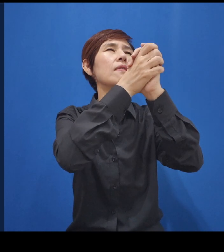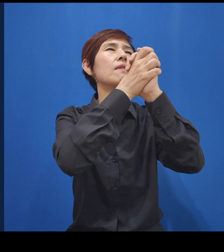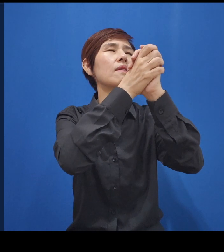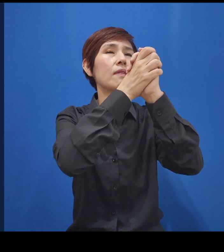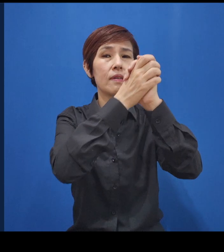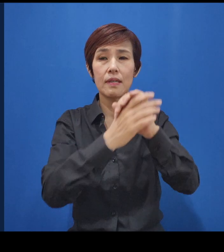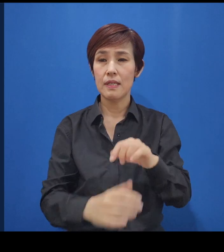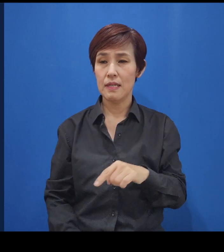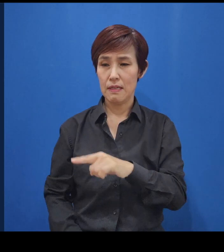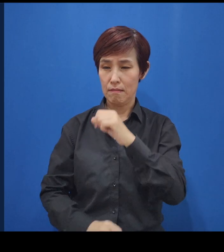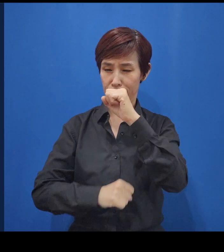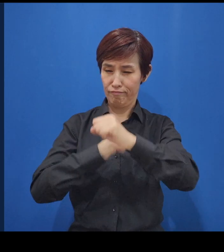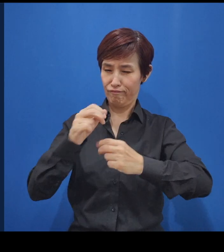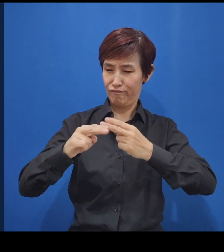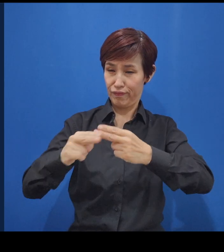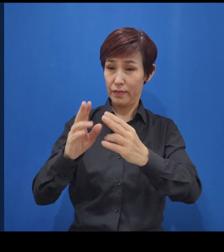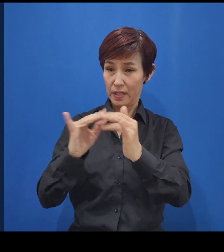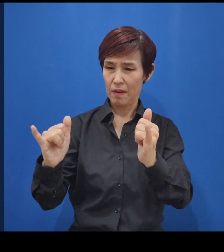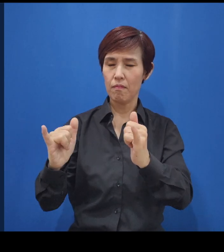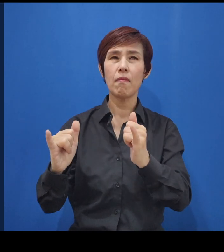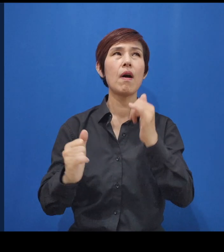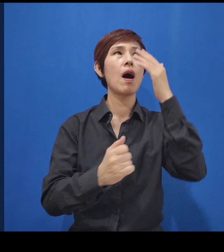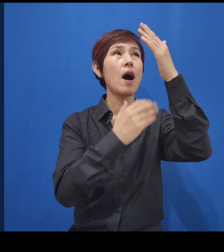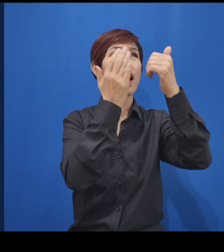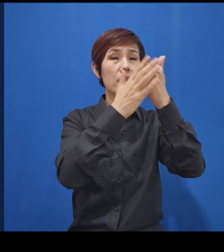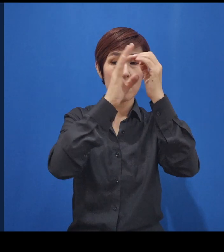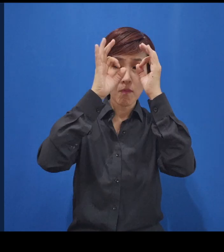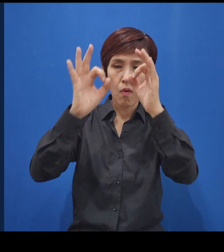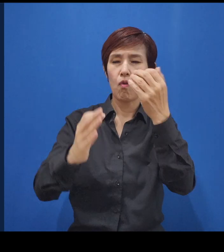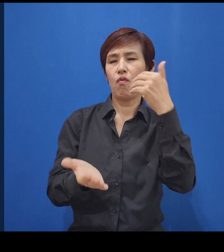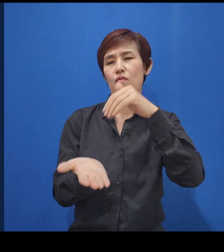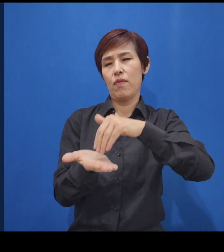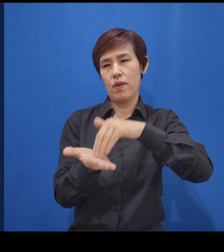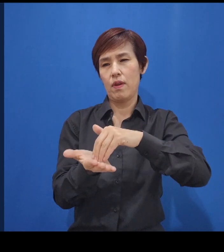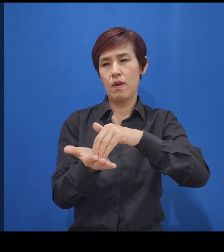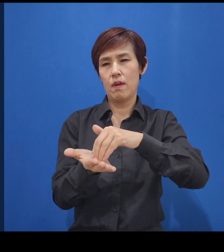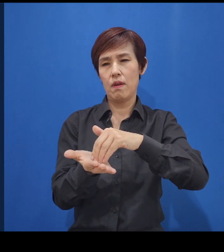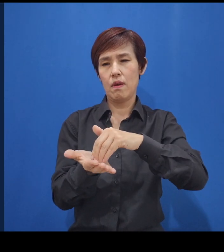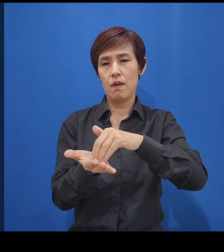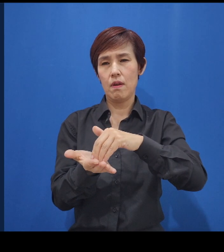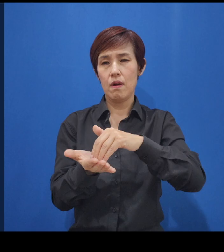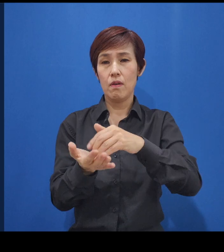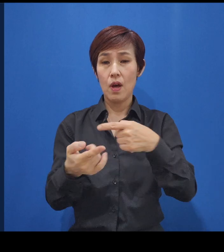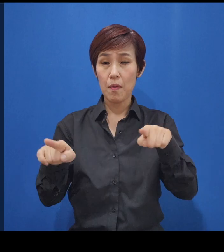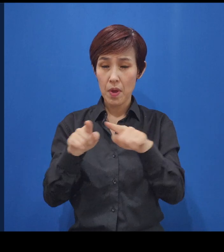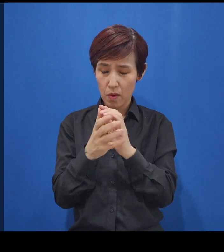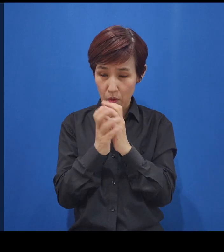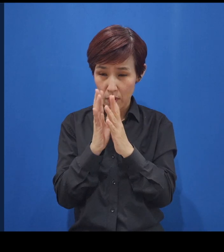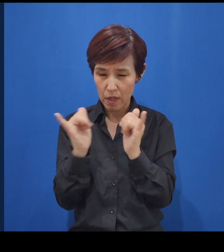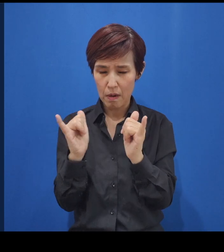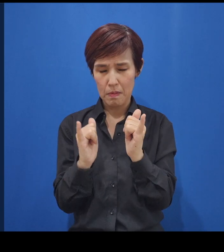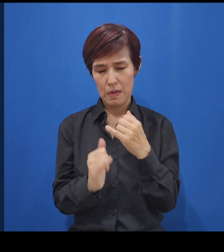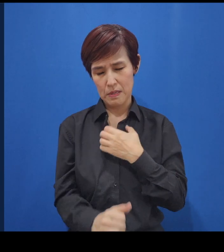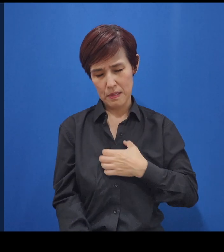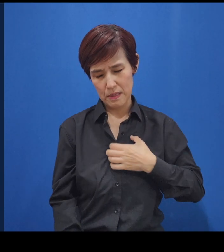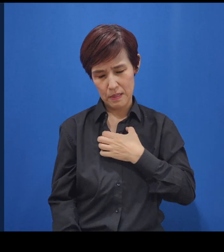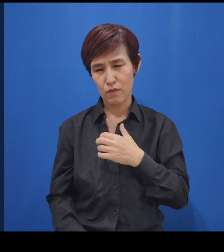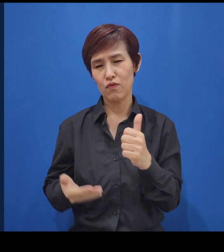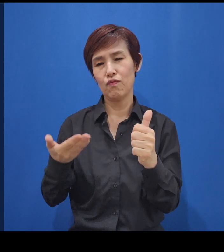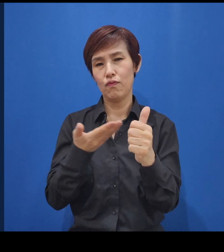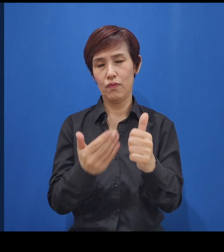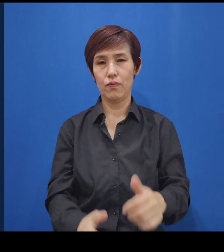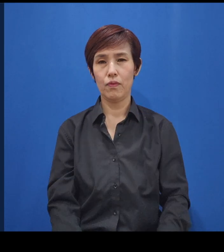사람들은 하나님을 후회하게 만들고 지체들에게 근심을 끼쳐요. 평강을 주지